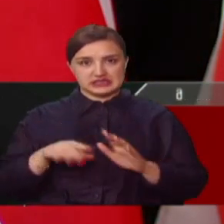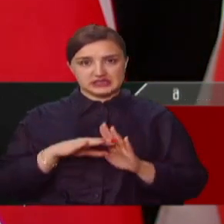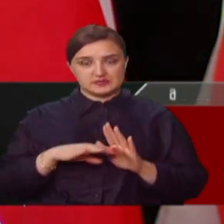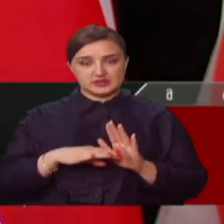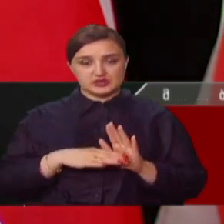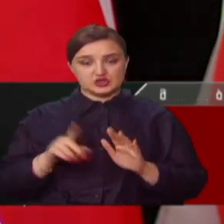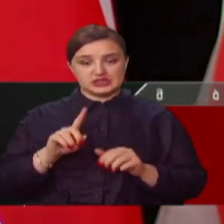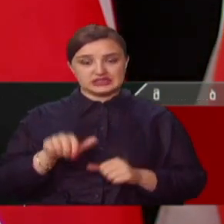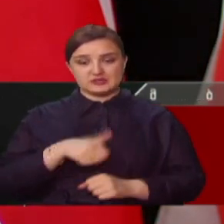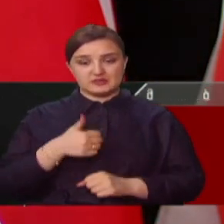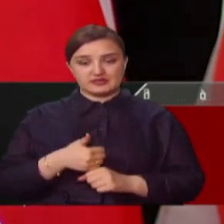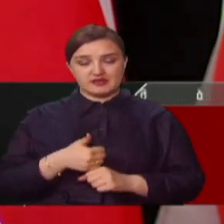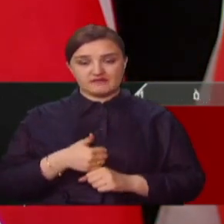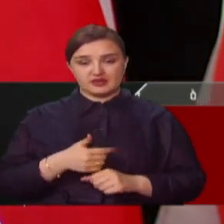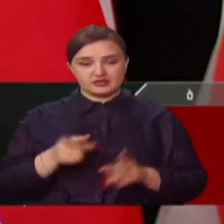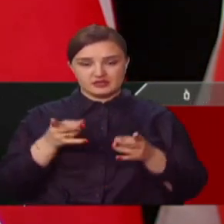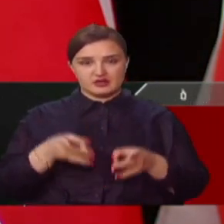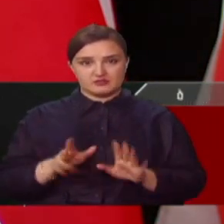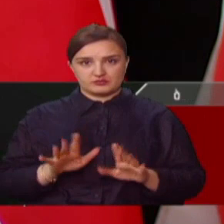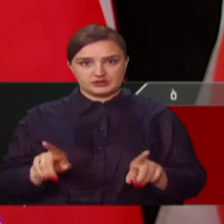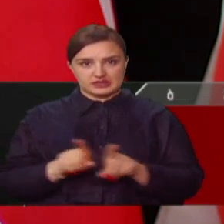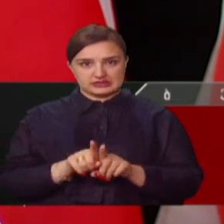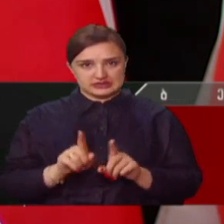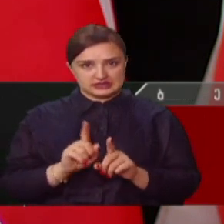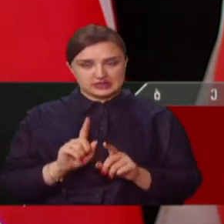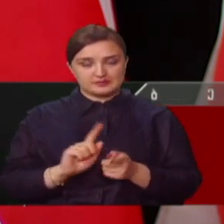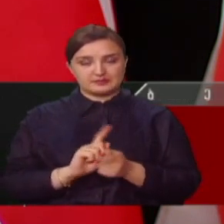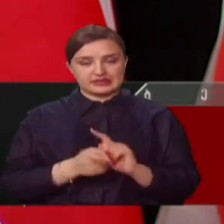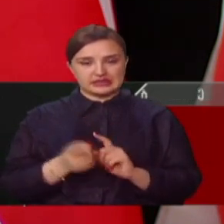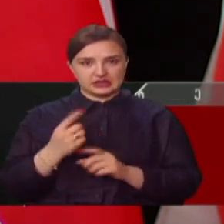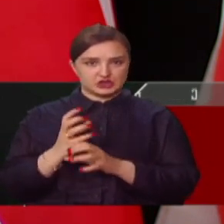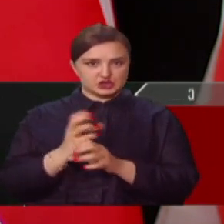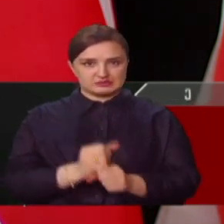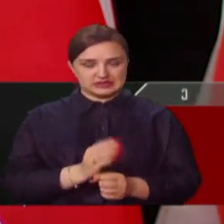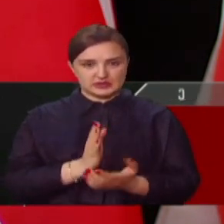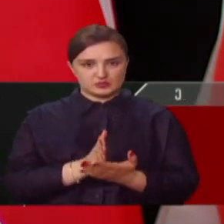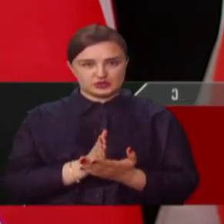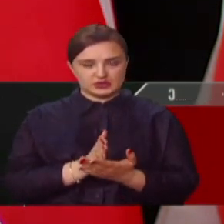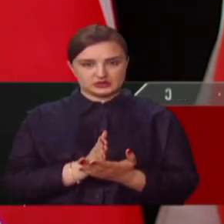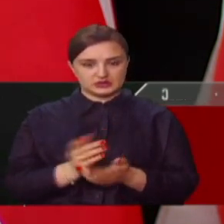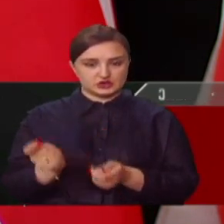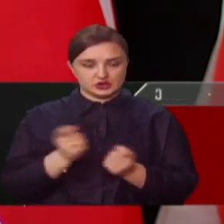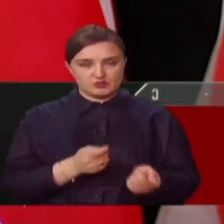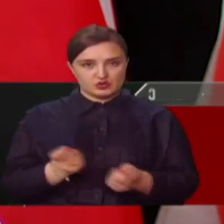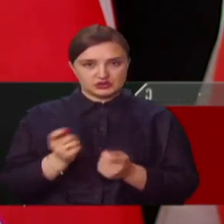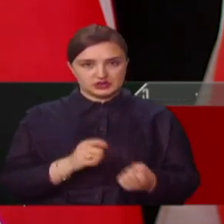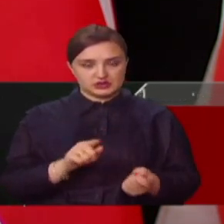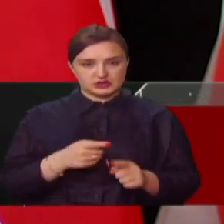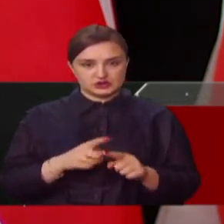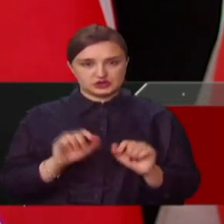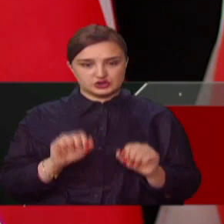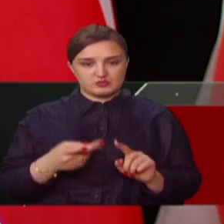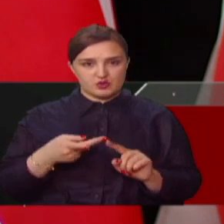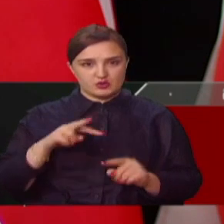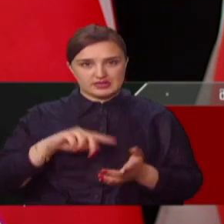რაც მთავარი არ მოხდა რა ესეთი რამ. პერიკით შემცირებულია ესეთი პროდუქციის შემოტანა, რომელიც შეიძლება